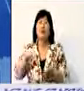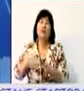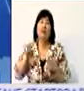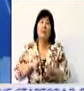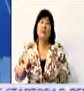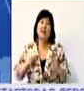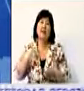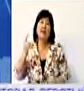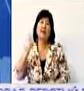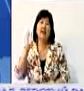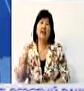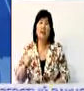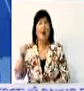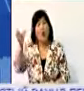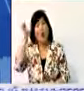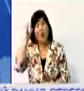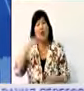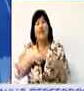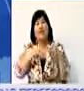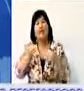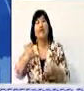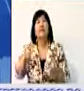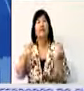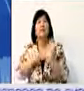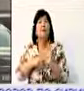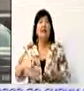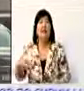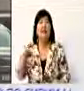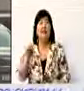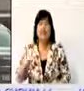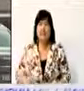Министерства сельского хозяйства, ученые, делегаты из 7 областей.